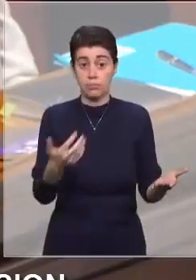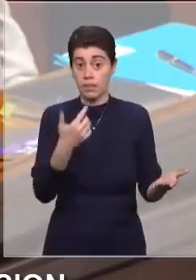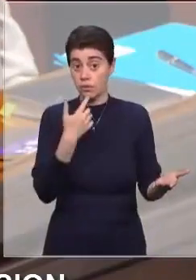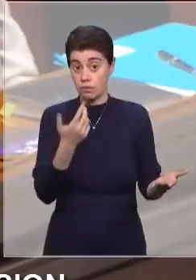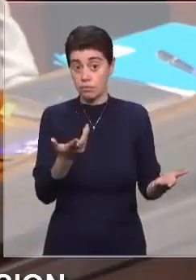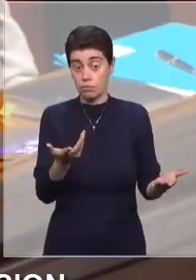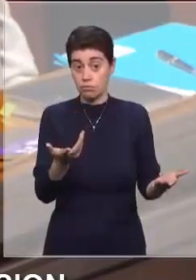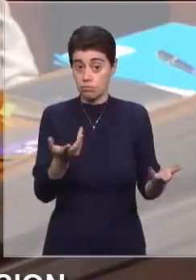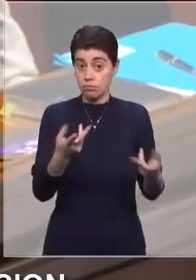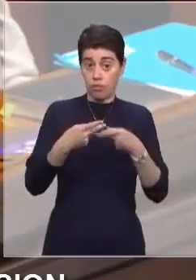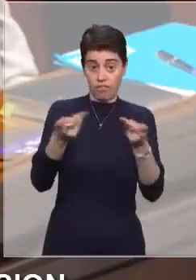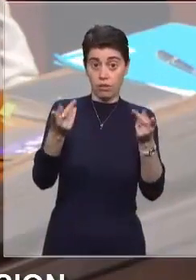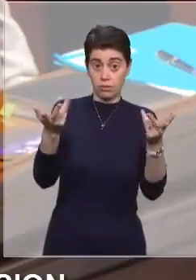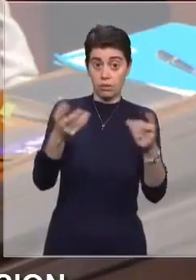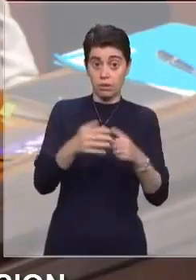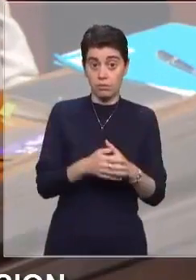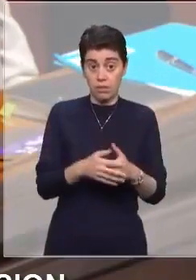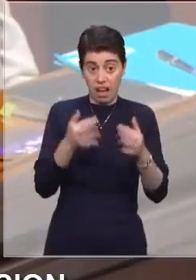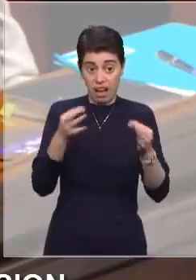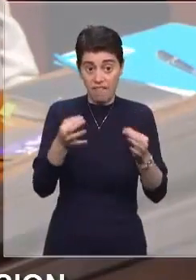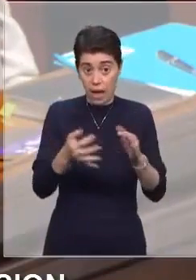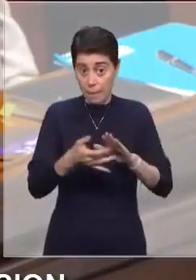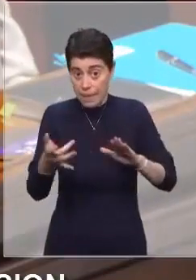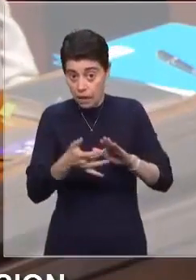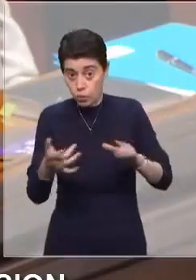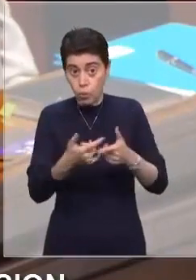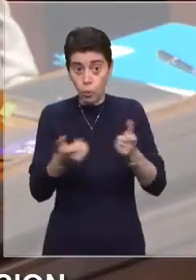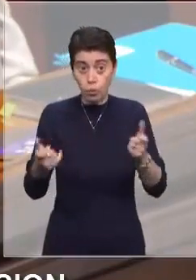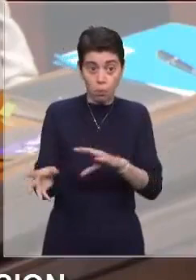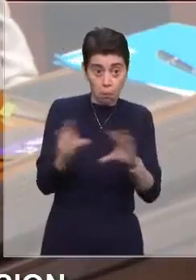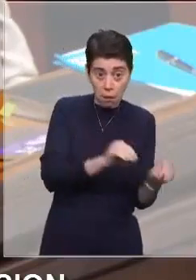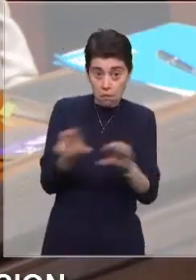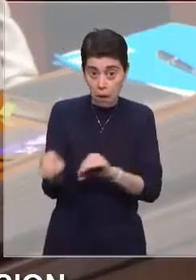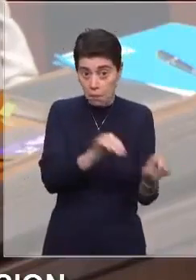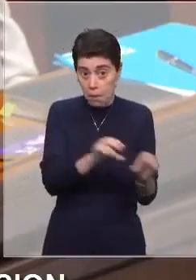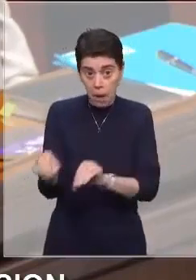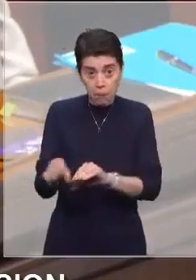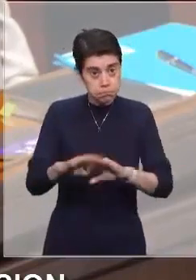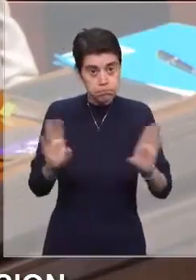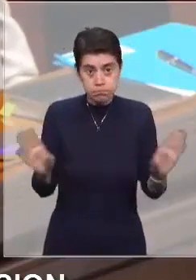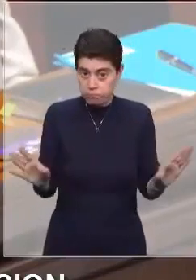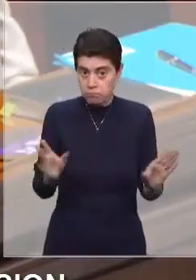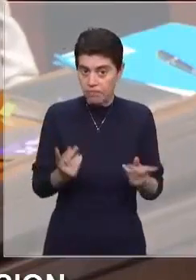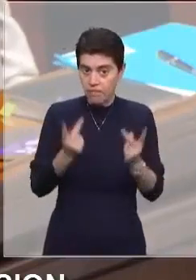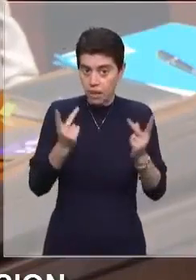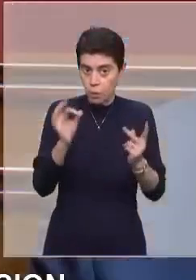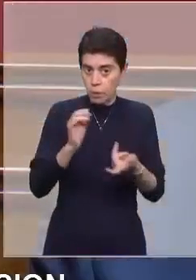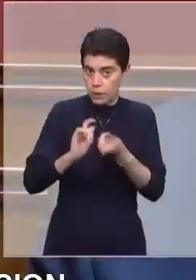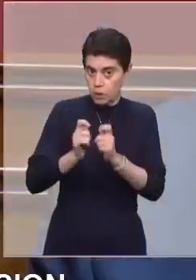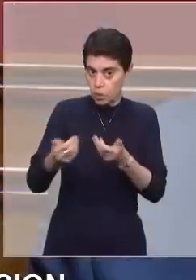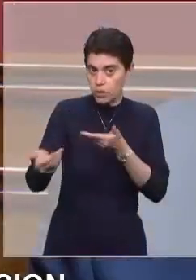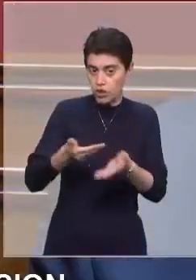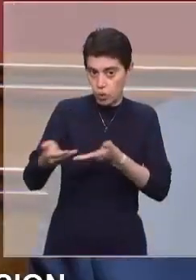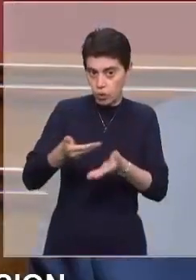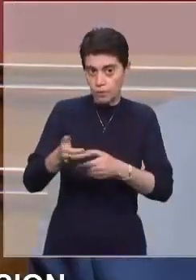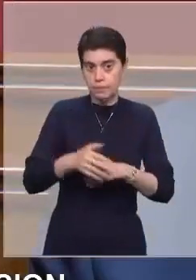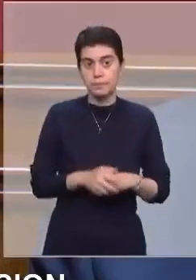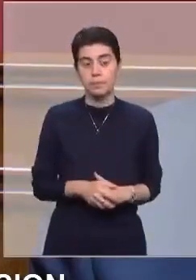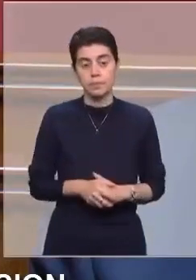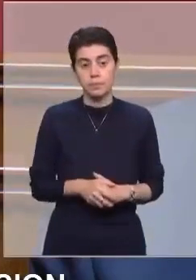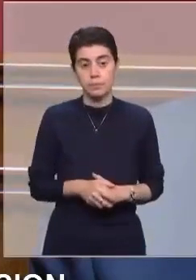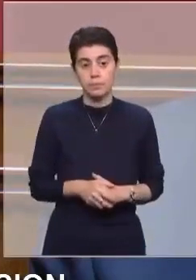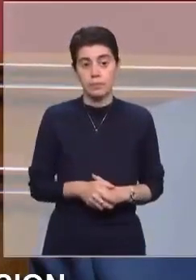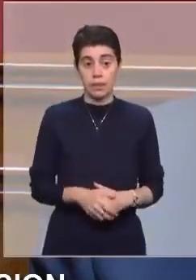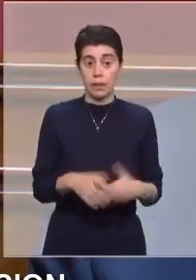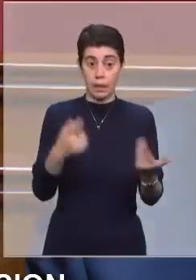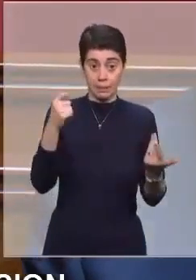dis ici, sur les questions migratoires. Alors, sur les questions de mémoire que vous avez évoquées, le président de la République a engagé une